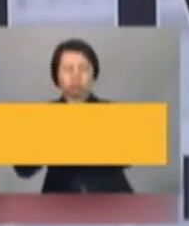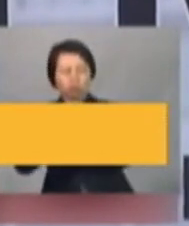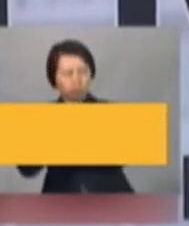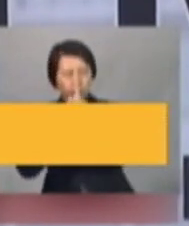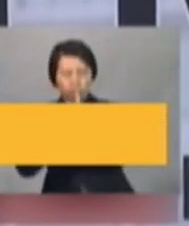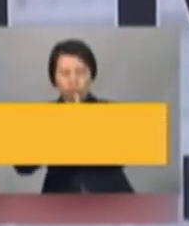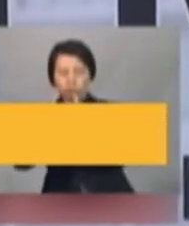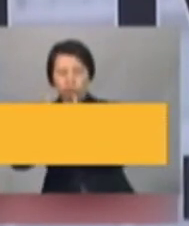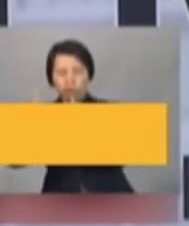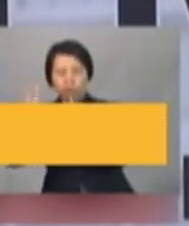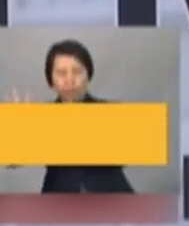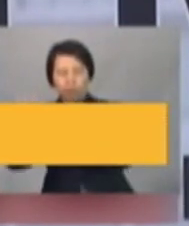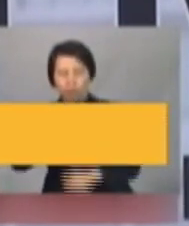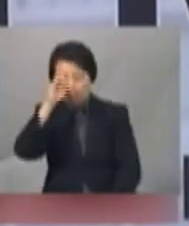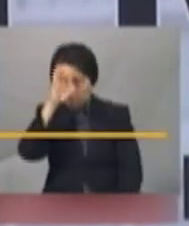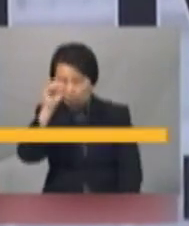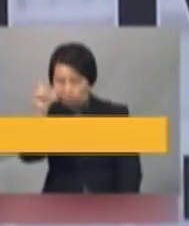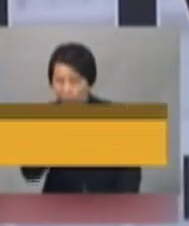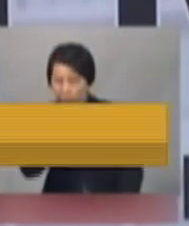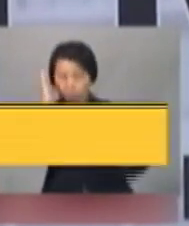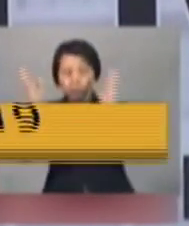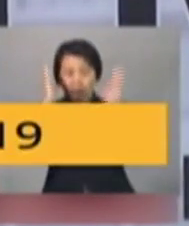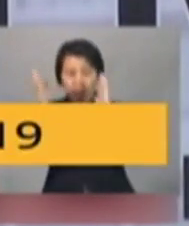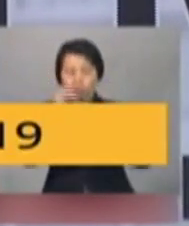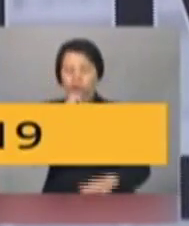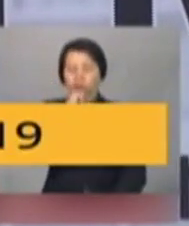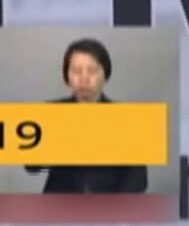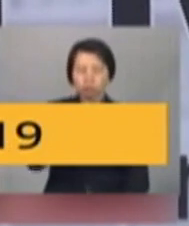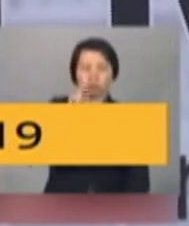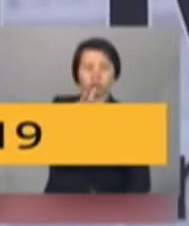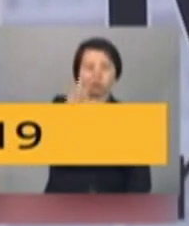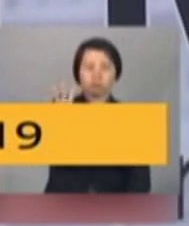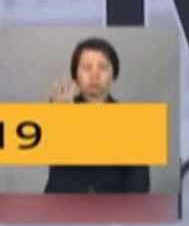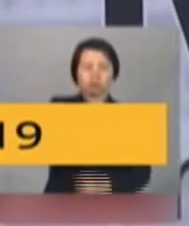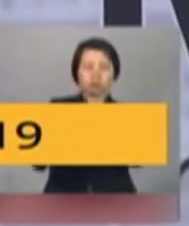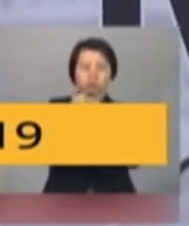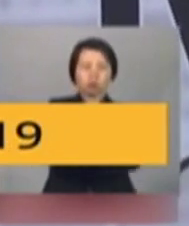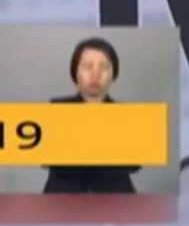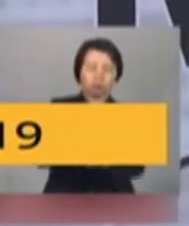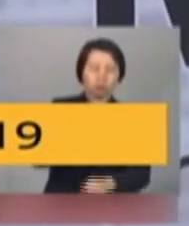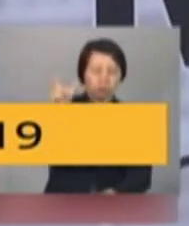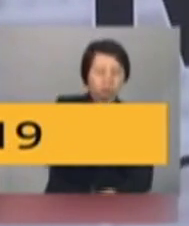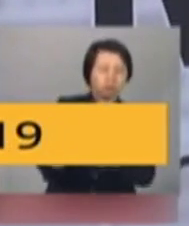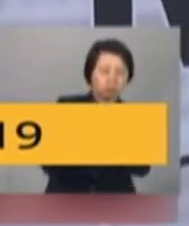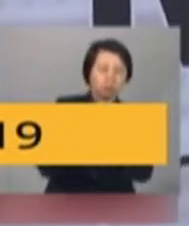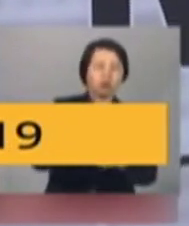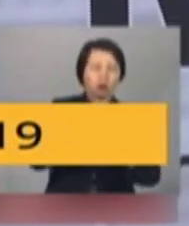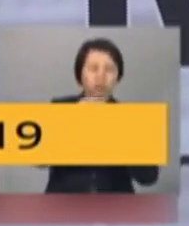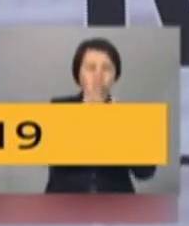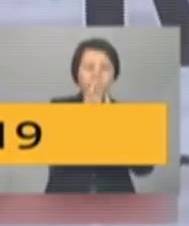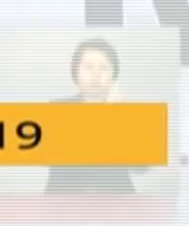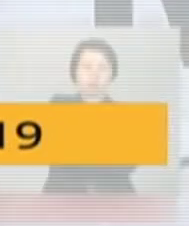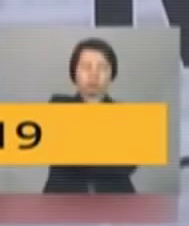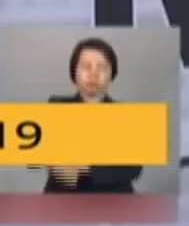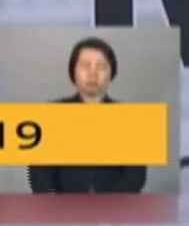1,334. Lelaki warga negara Malaysia berumur 75 tahun. Beliau mempunyai latar belakang